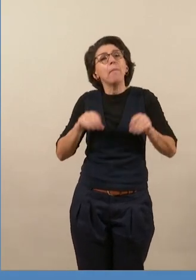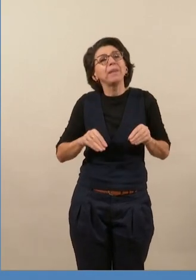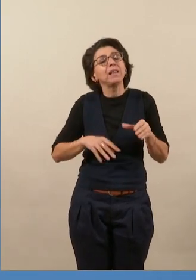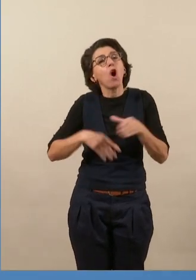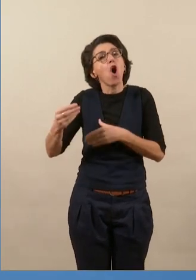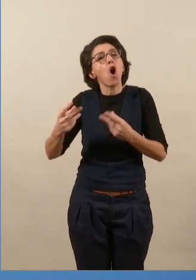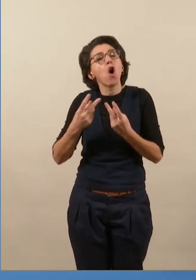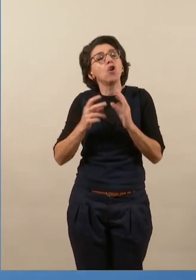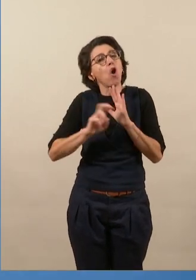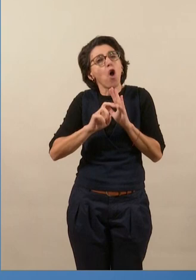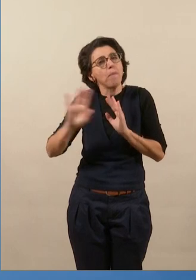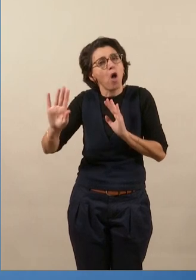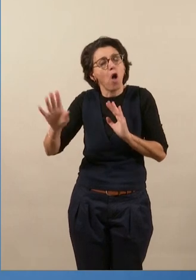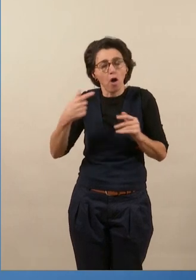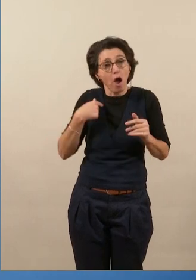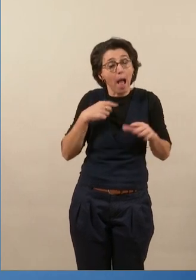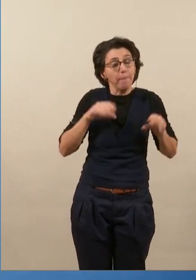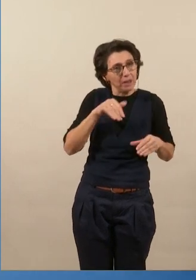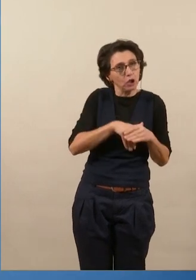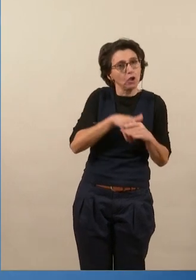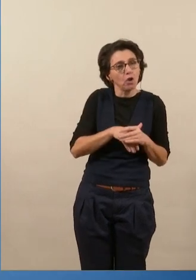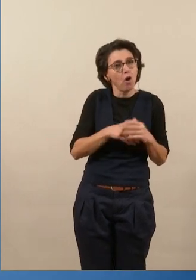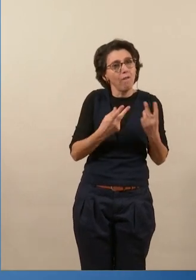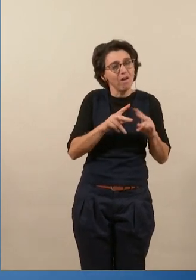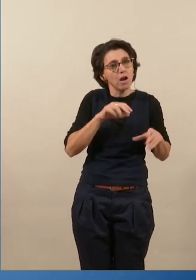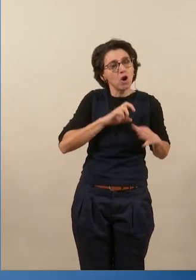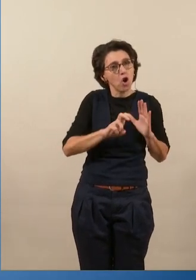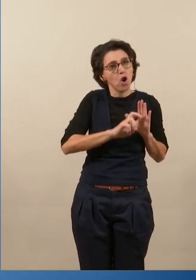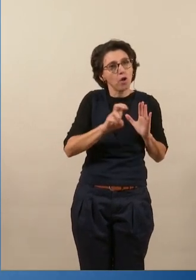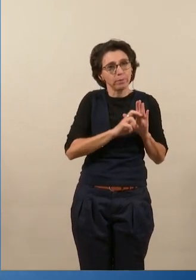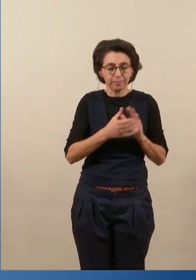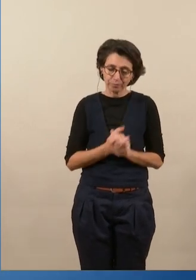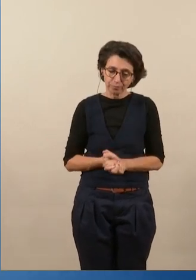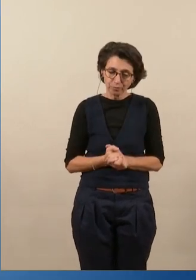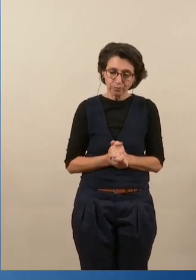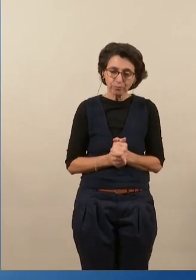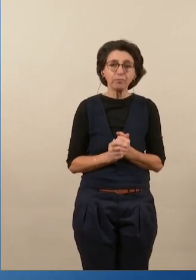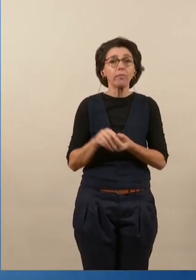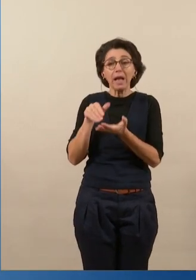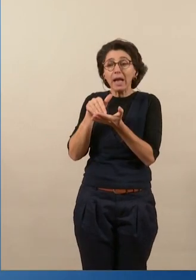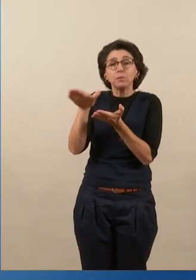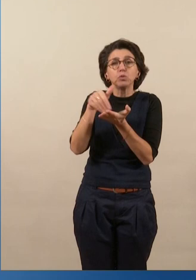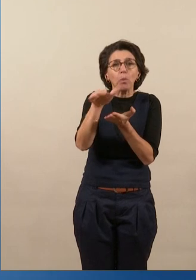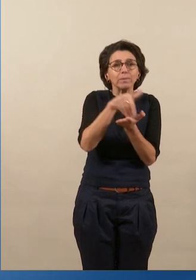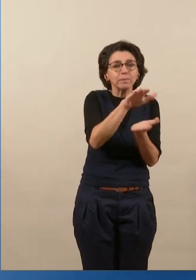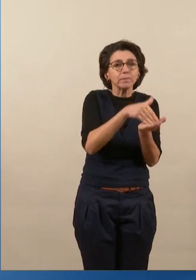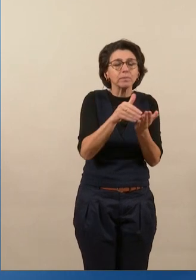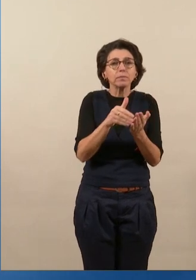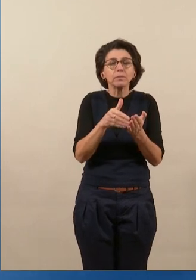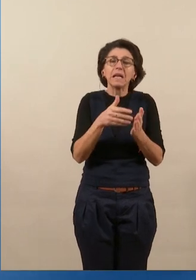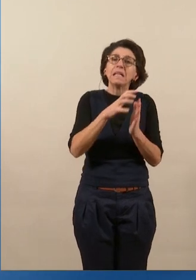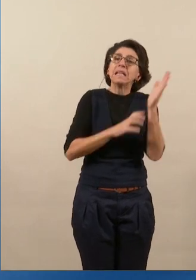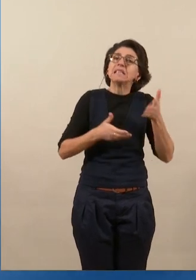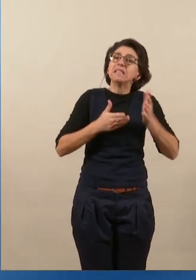l'instant et puis cette histoire de pour finir les arrêtés d'expulsion alors aujourd'hui on a combien de camp si on en a